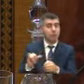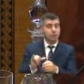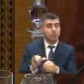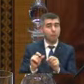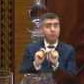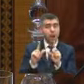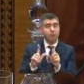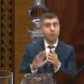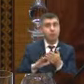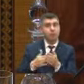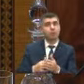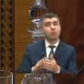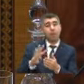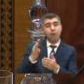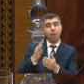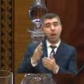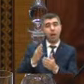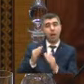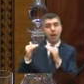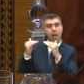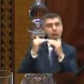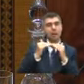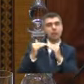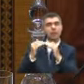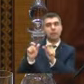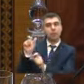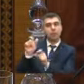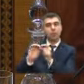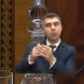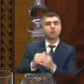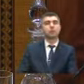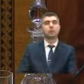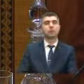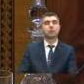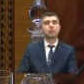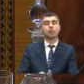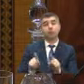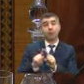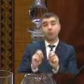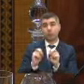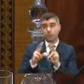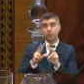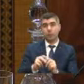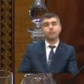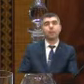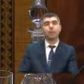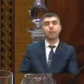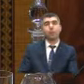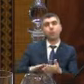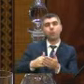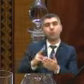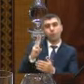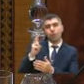المؤسساتية، رابعا العدالة الاجتماعية والمجالية. كانت هناك وقفة خلال